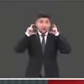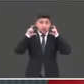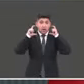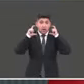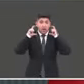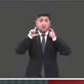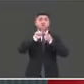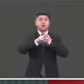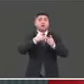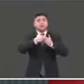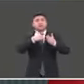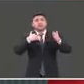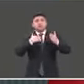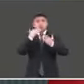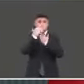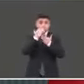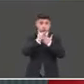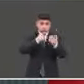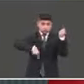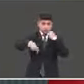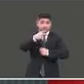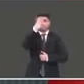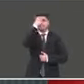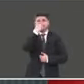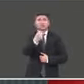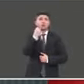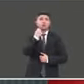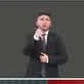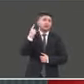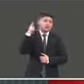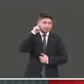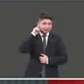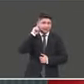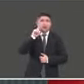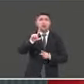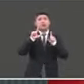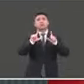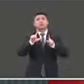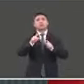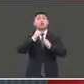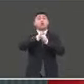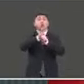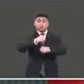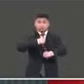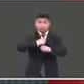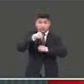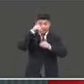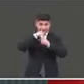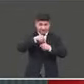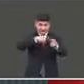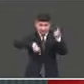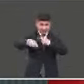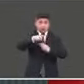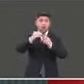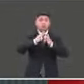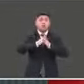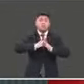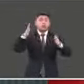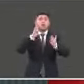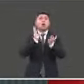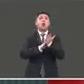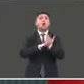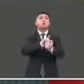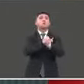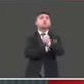ve mesafe kurallarına titizlikle ziyarete salgınla mücadele deki en büyük